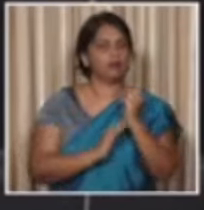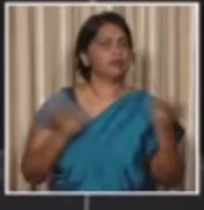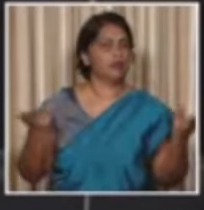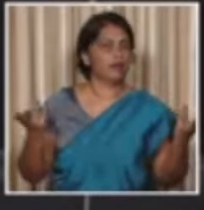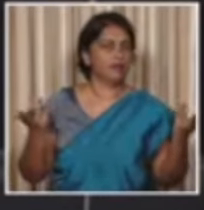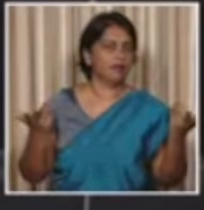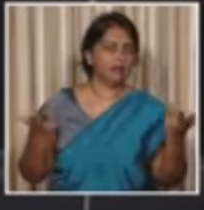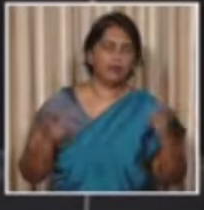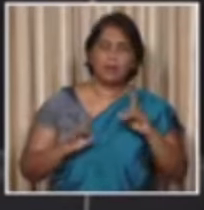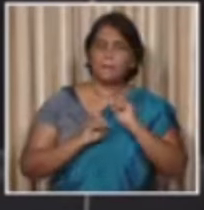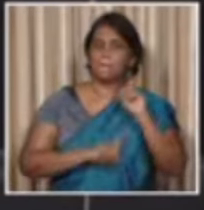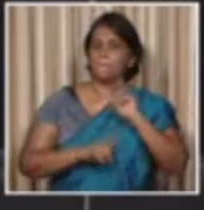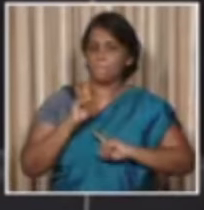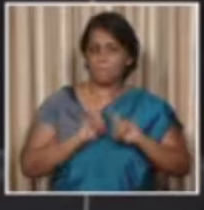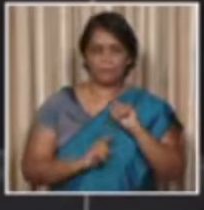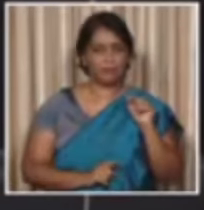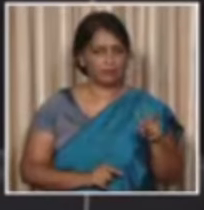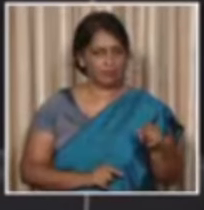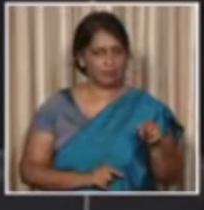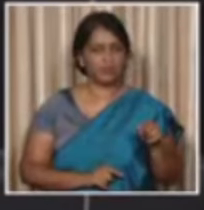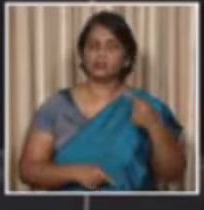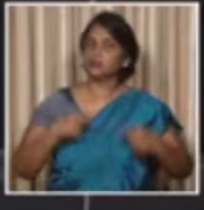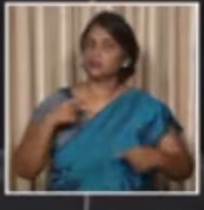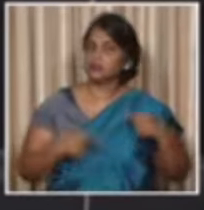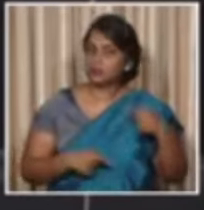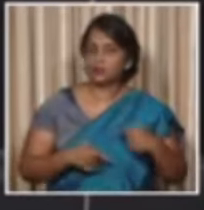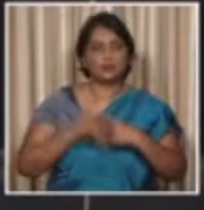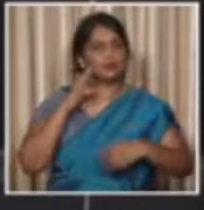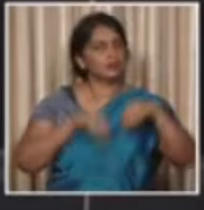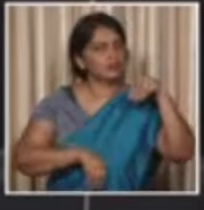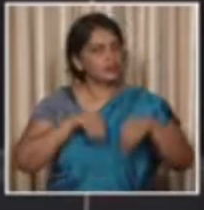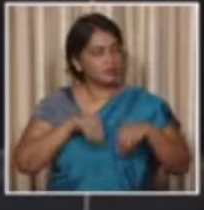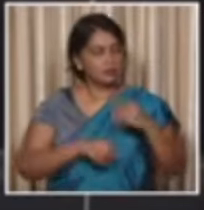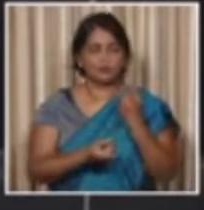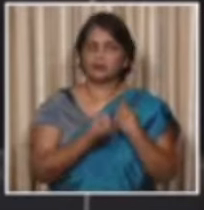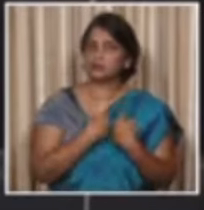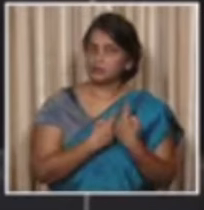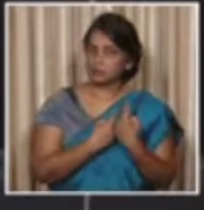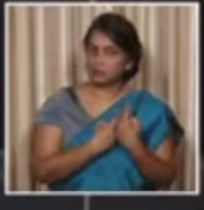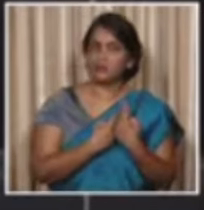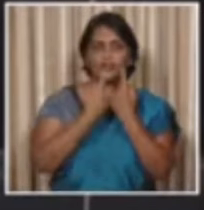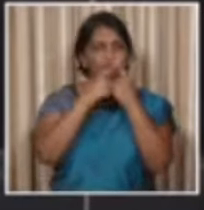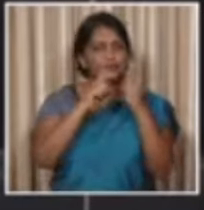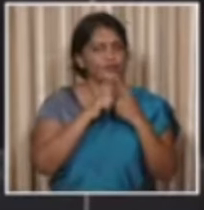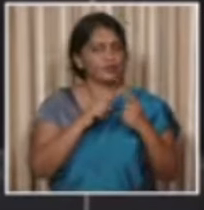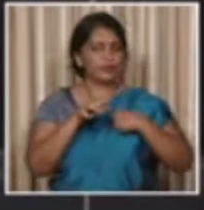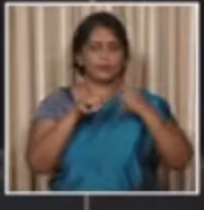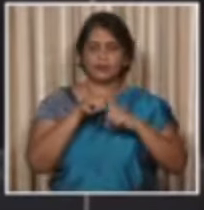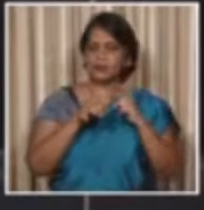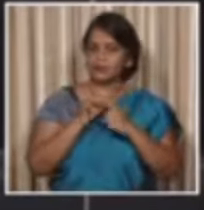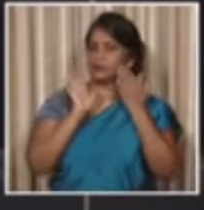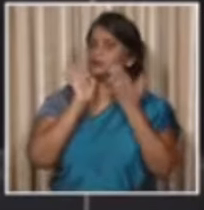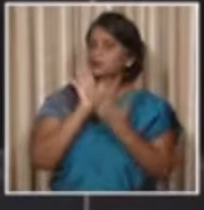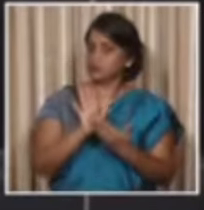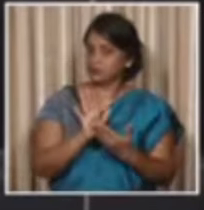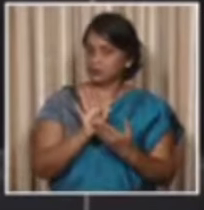කියලා. පාර්ලිමේන්තුවේ විවාදයන් ඡන්ද විමසීම් විවිධ ප්‍රශ්න ඉදිරිපත්